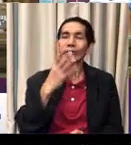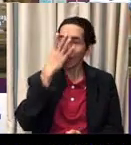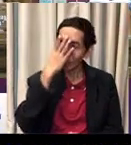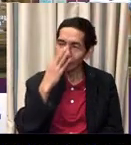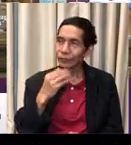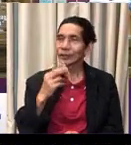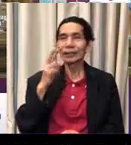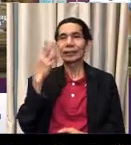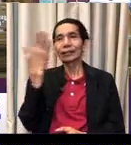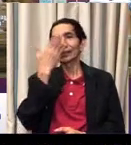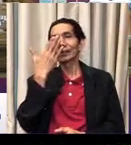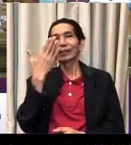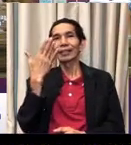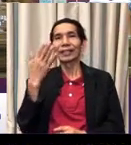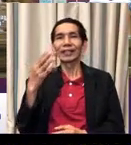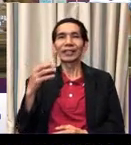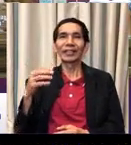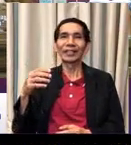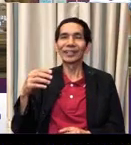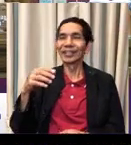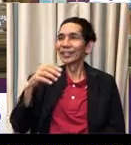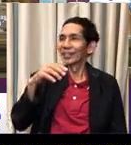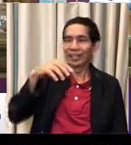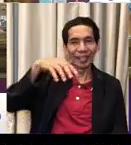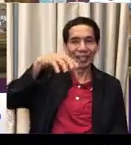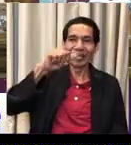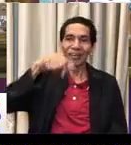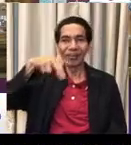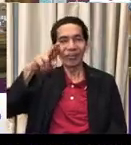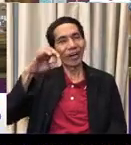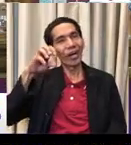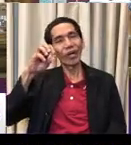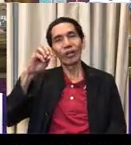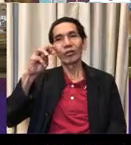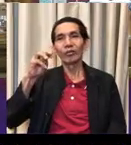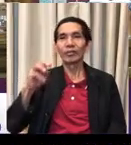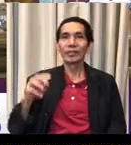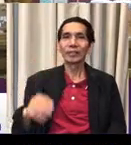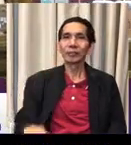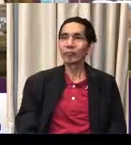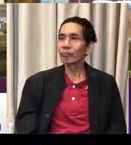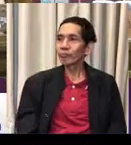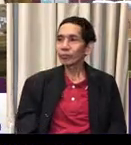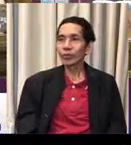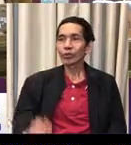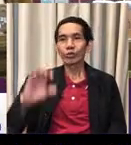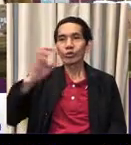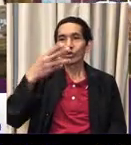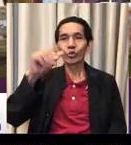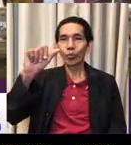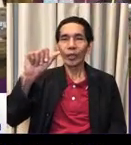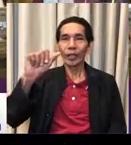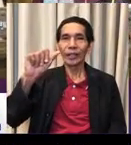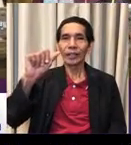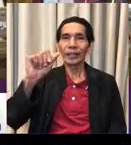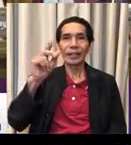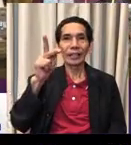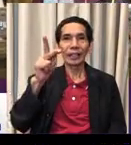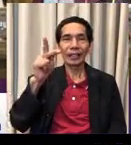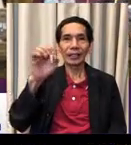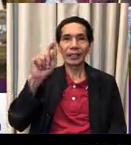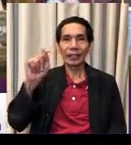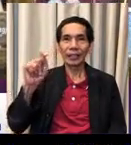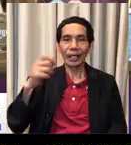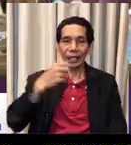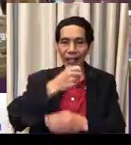kanina, kakapanood ko ng aquarium. Ganyan. Naka-idlip ako. Kay Kenbert Chua. Ulitin ko, ha.